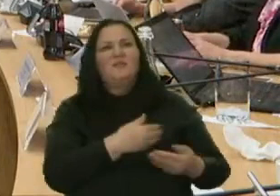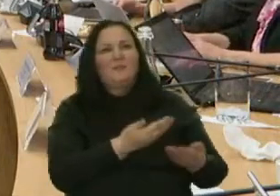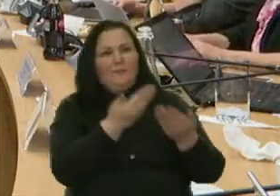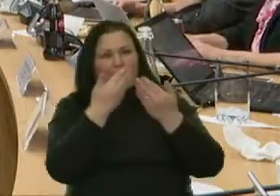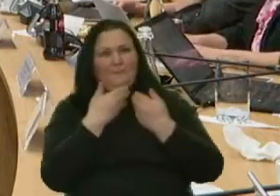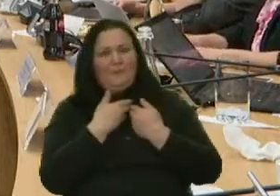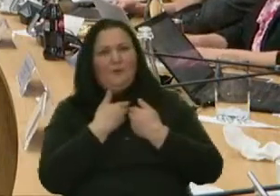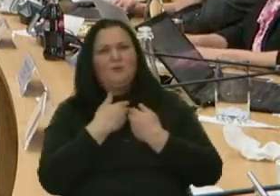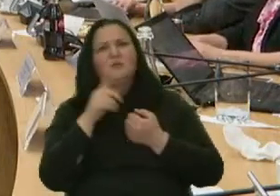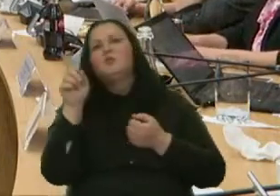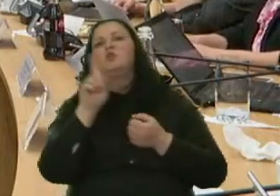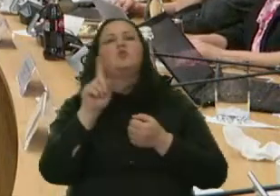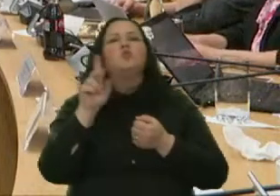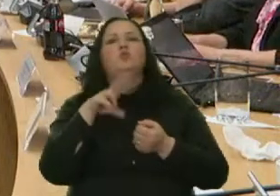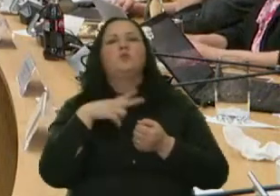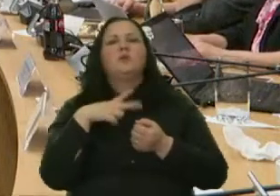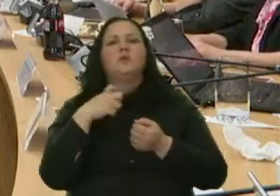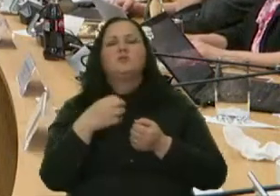moi